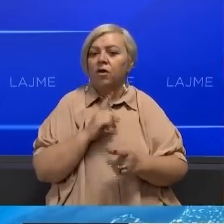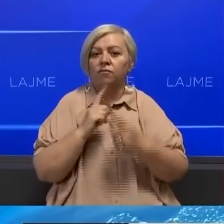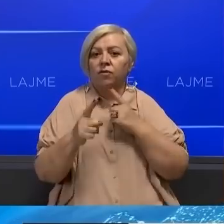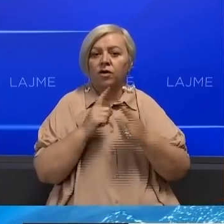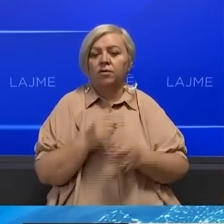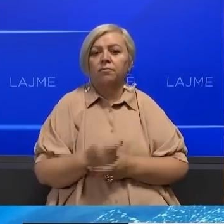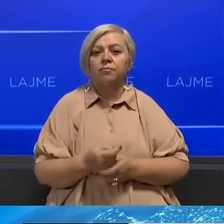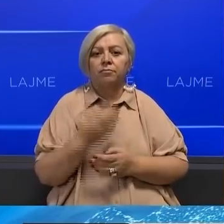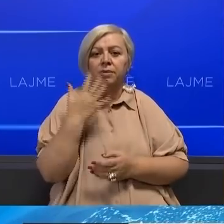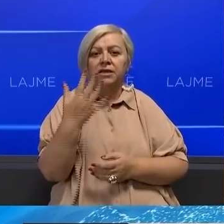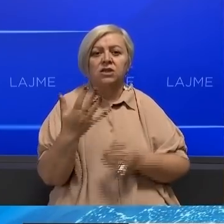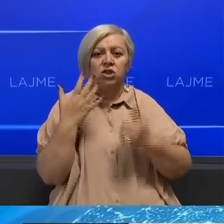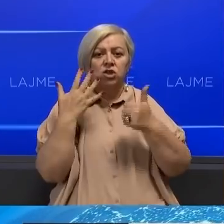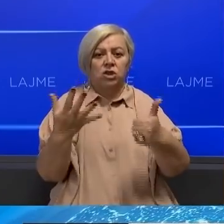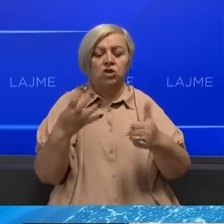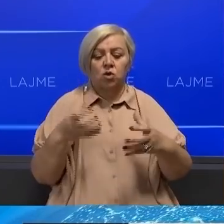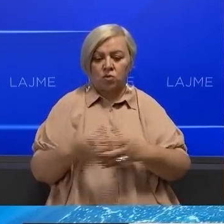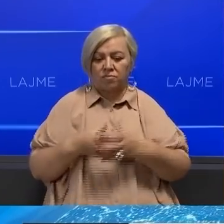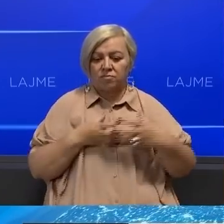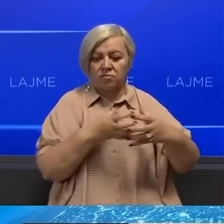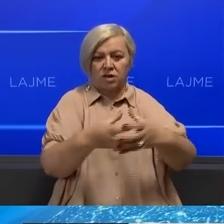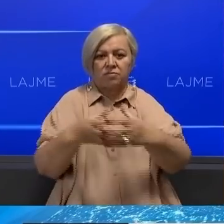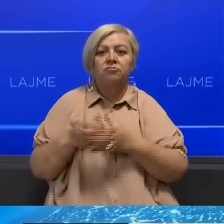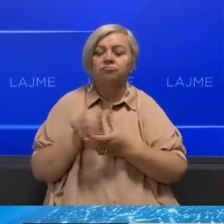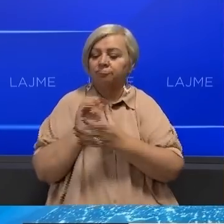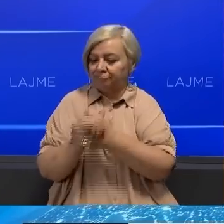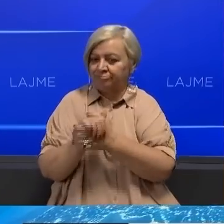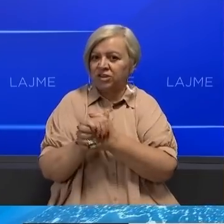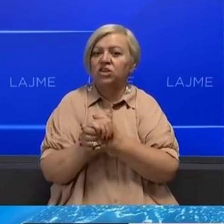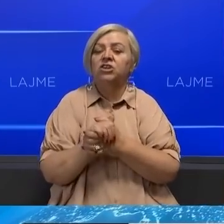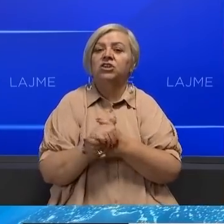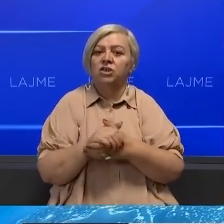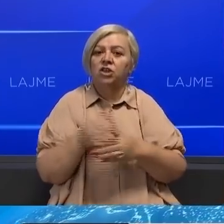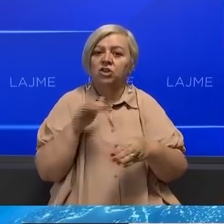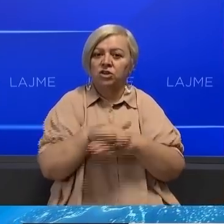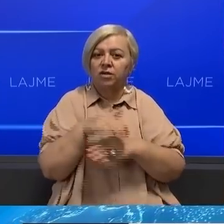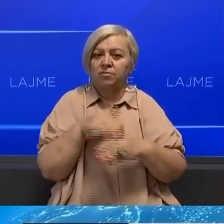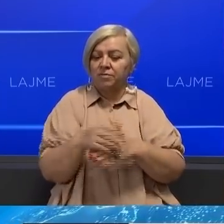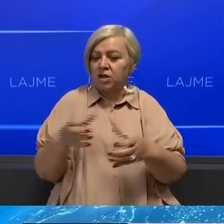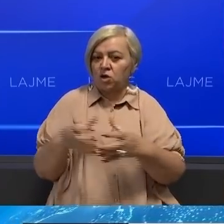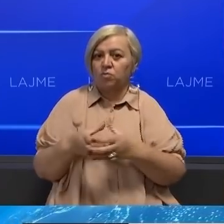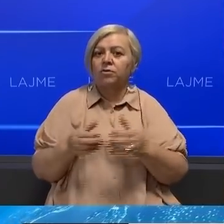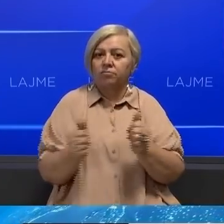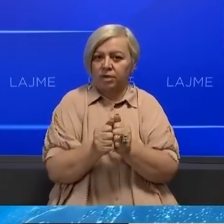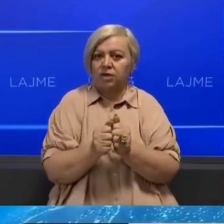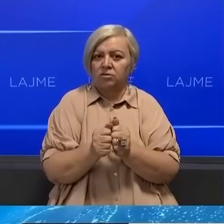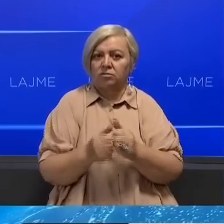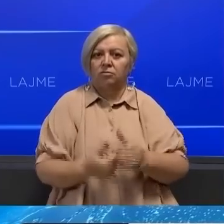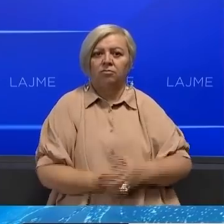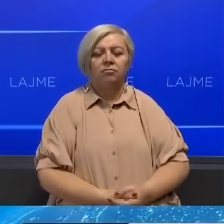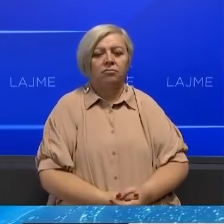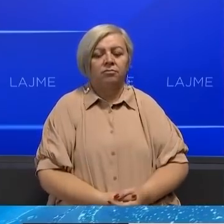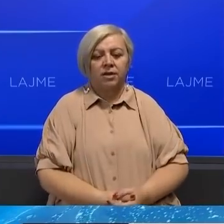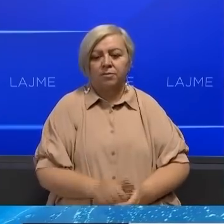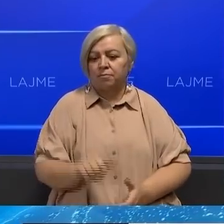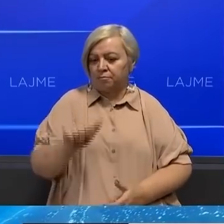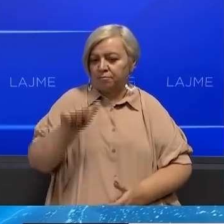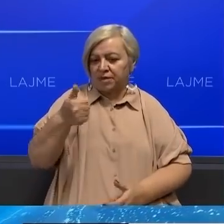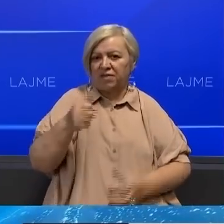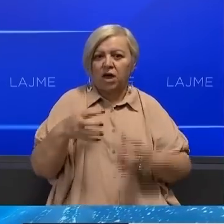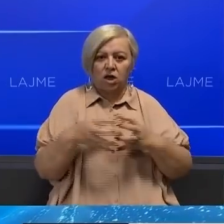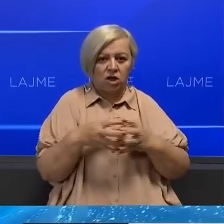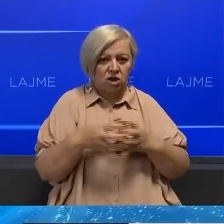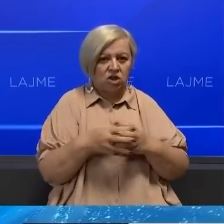për 56 grupet e miqësisë që do të shërbejnë për takime me grupet parlamentare të vendeve të tjera. Spanja,